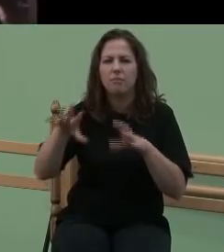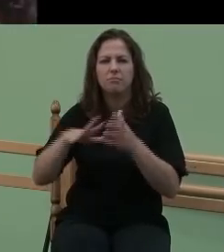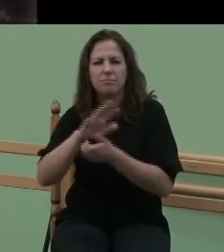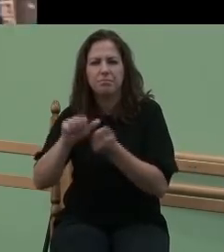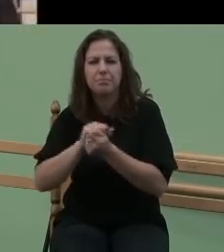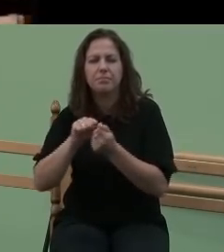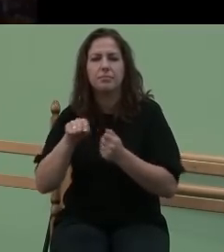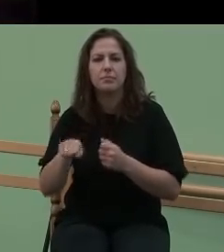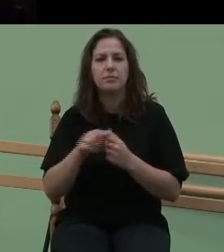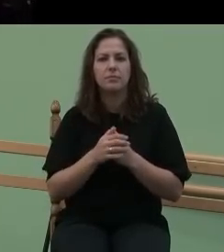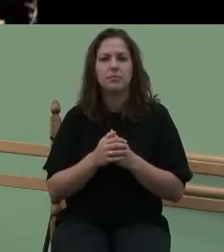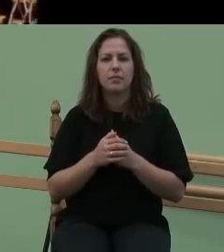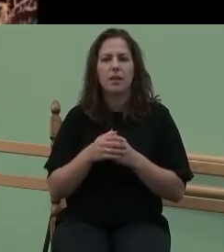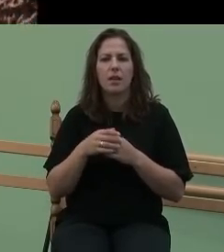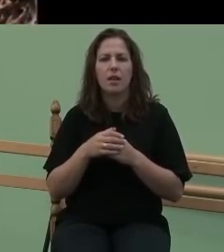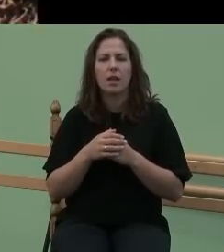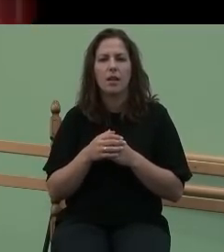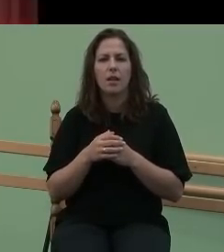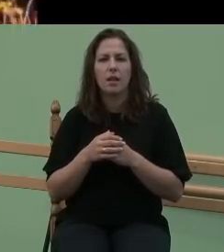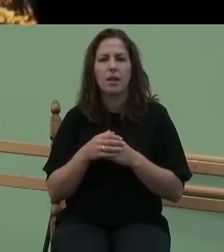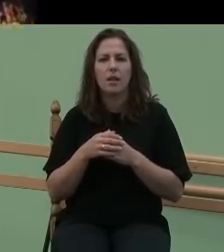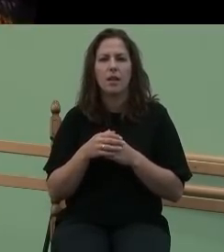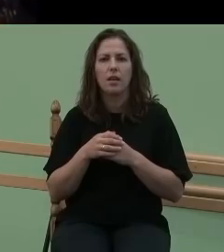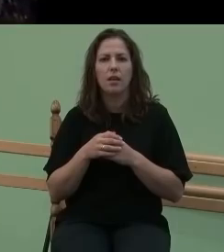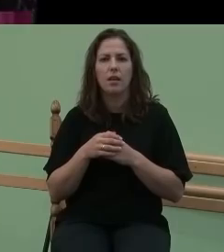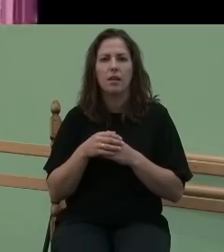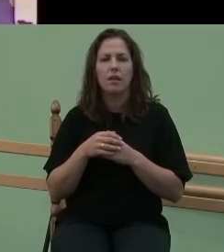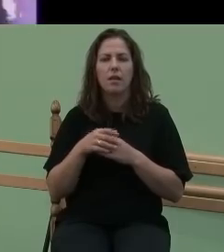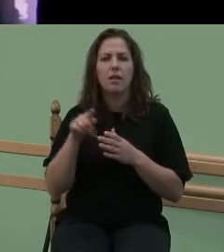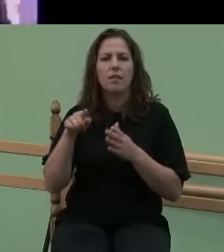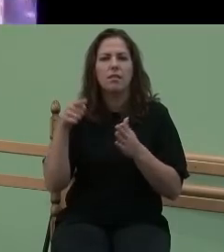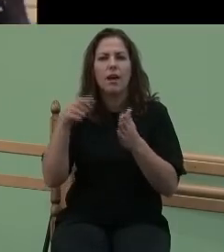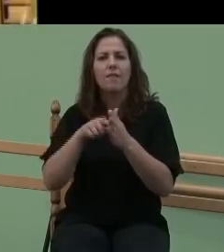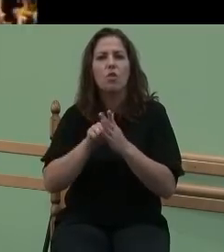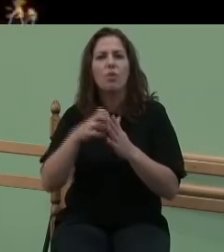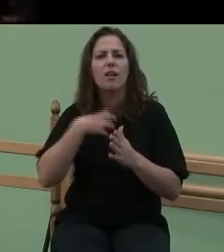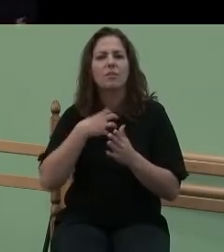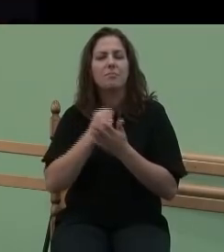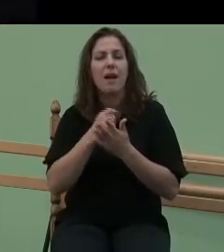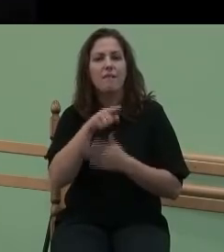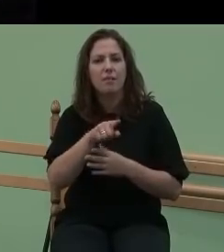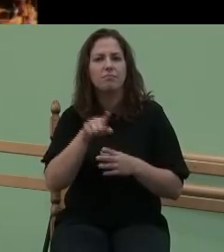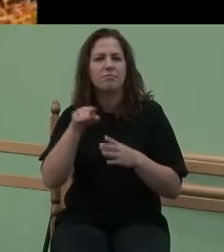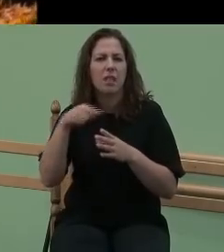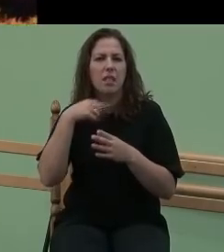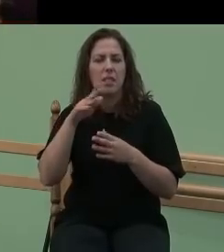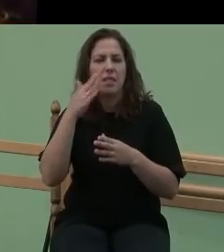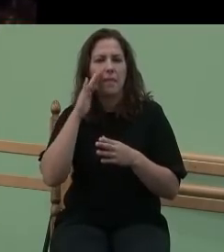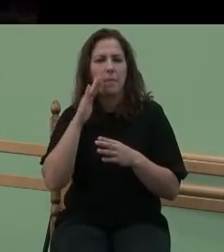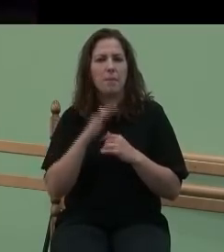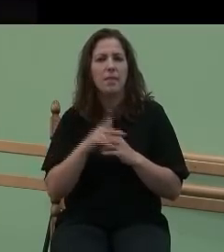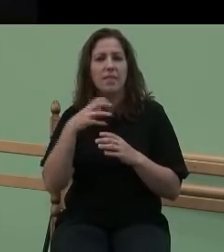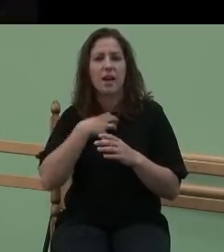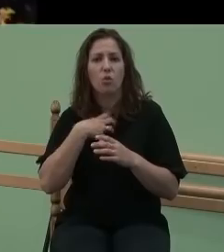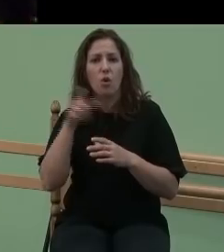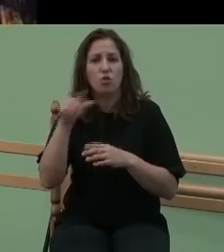albo ksiądz, giną jakieś pieniądze i sprawa robi się grubsza, trafia do dyrektorki szkoły. Nie fakt jest taki, że